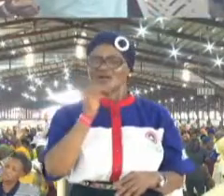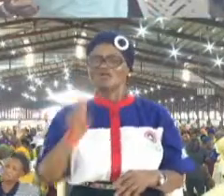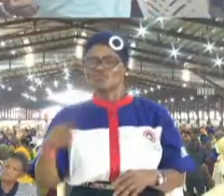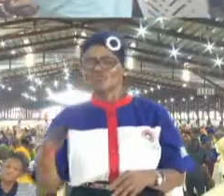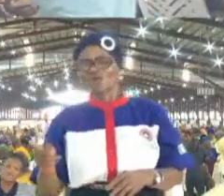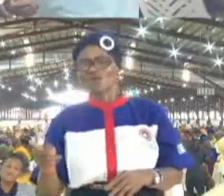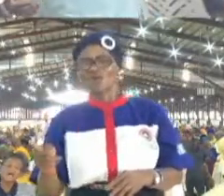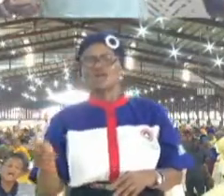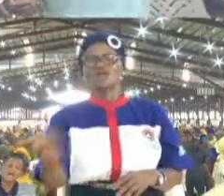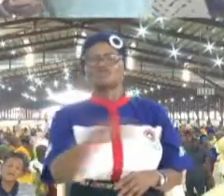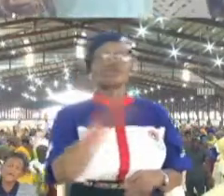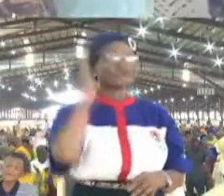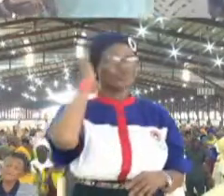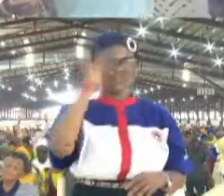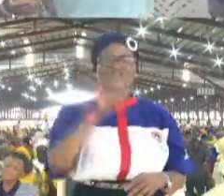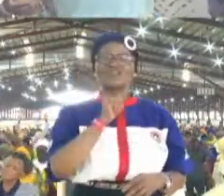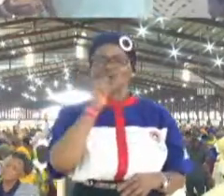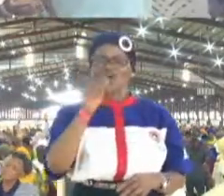Ẹ ò ní ṣubú ẹ̀mí.